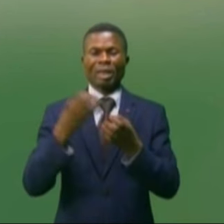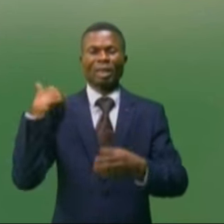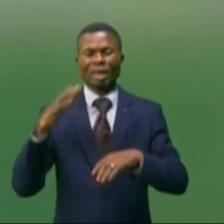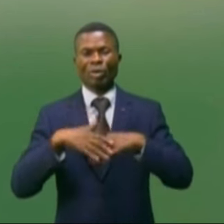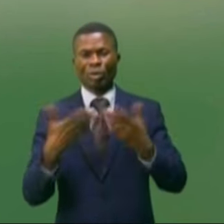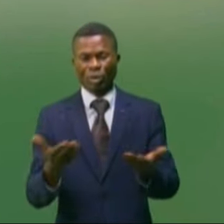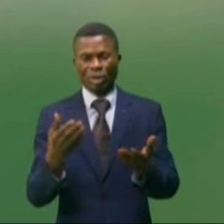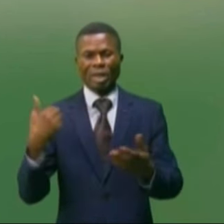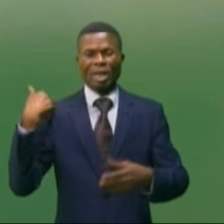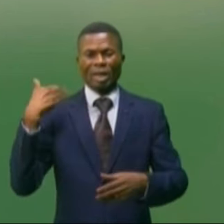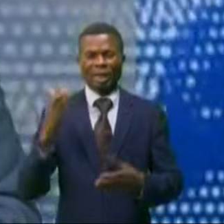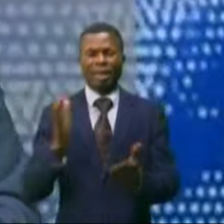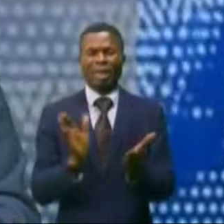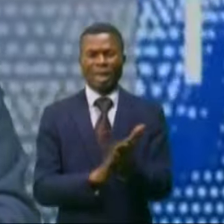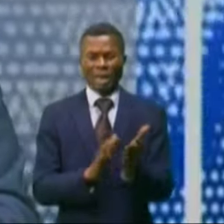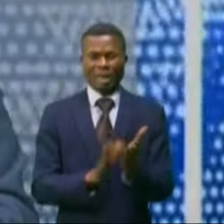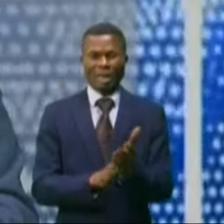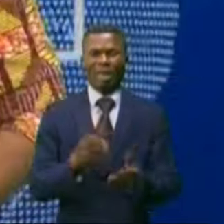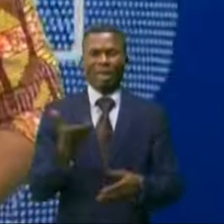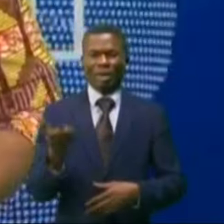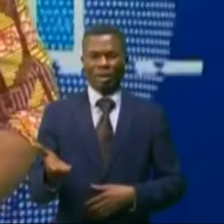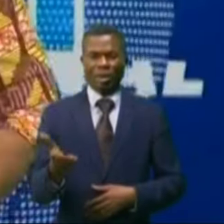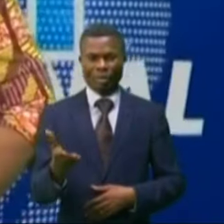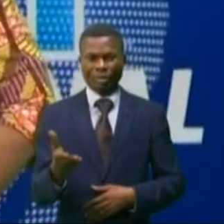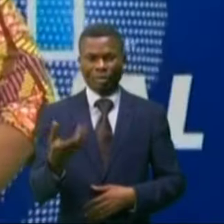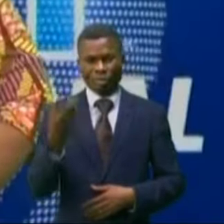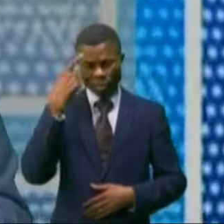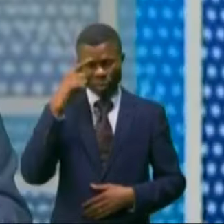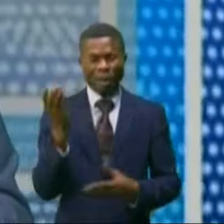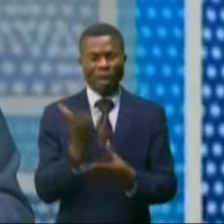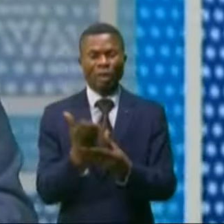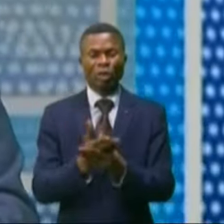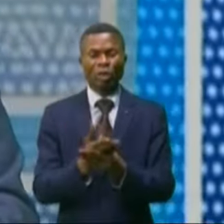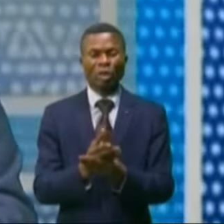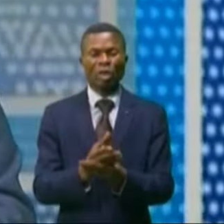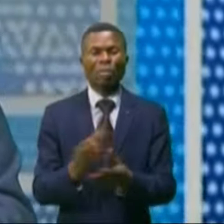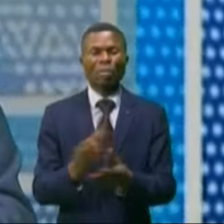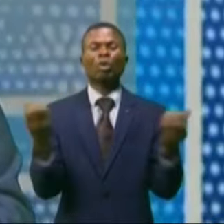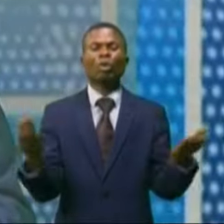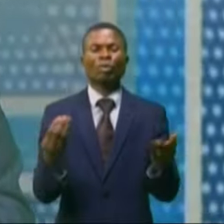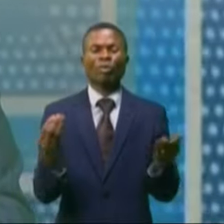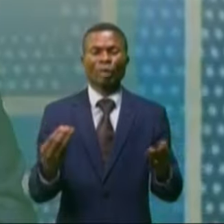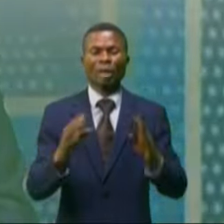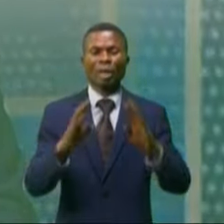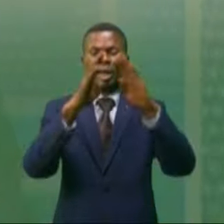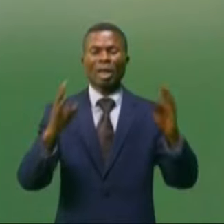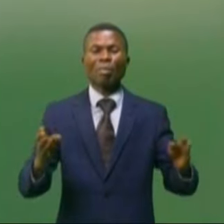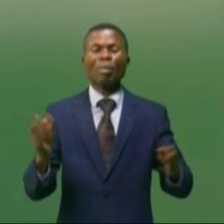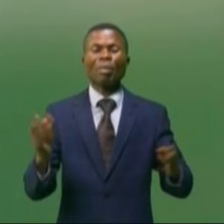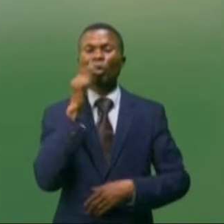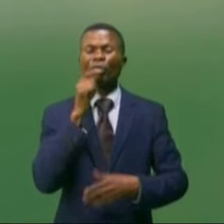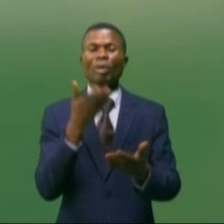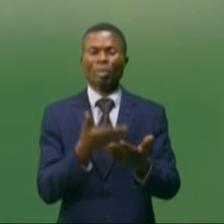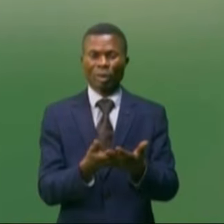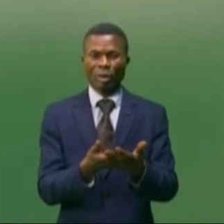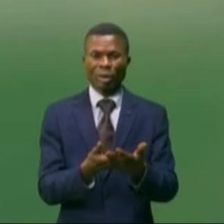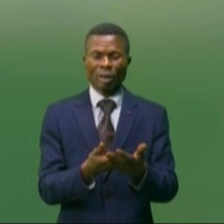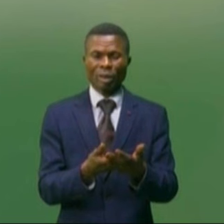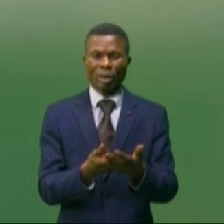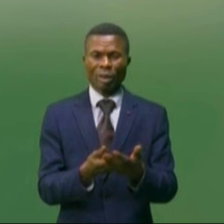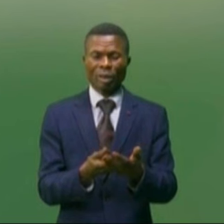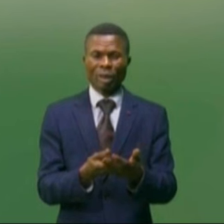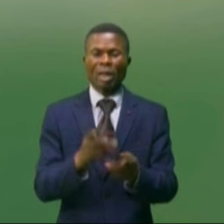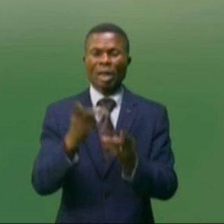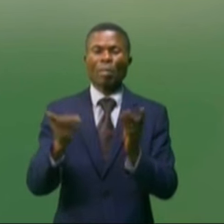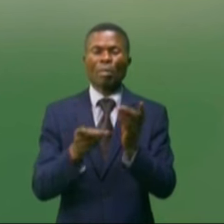de nos établissements publics. Et alors, où trouver cet ouvrage? Il y a une maison d'édition qui est juste au niveau de la place des